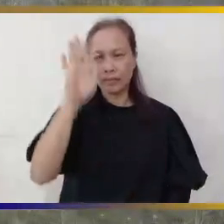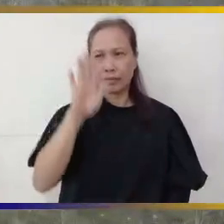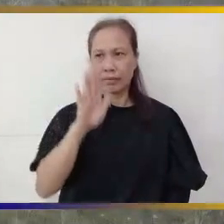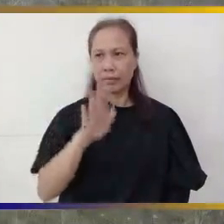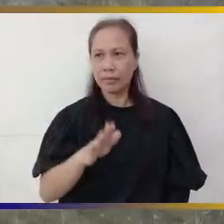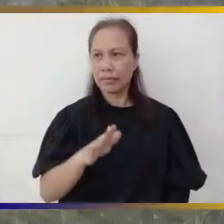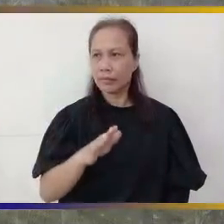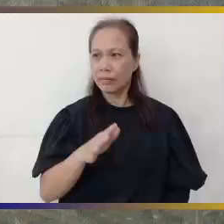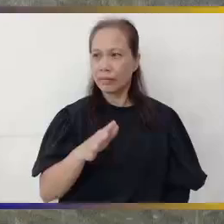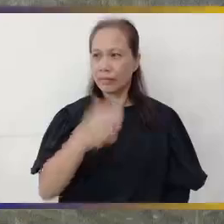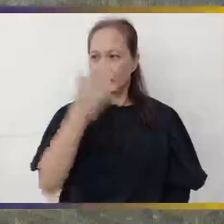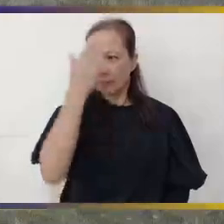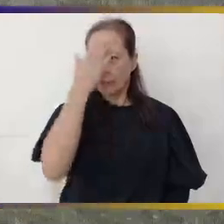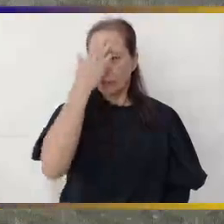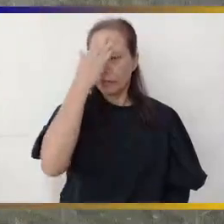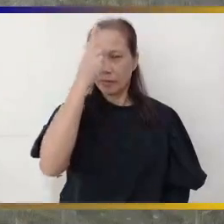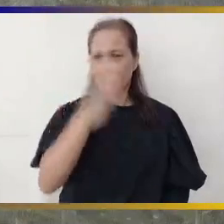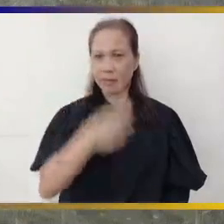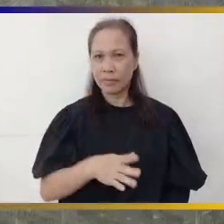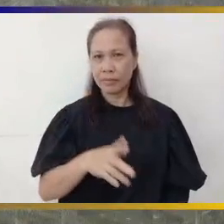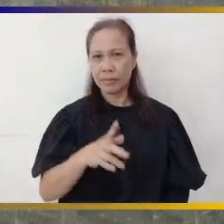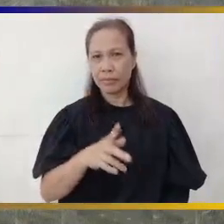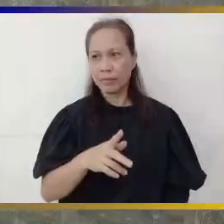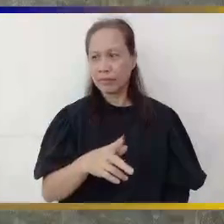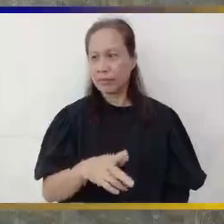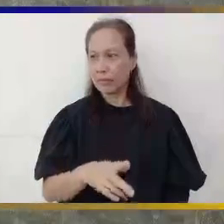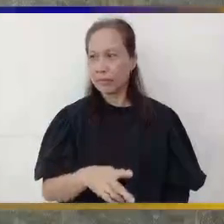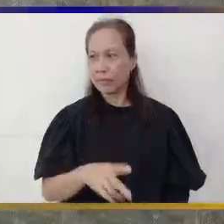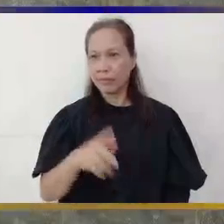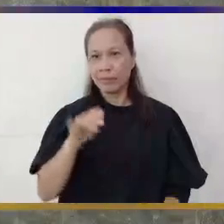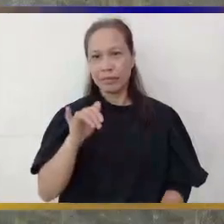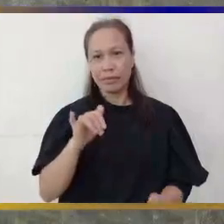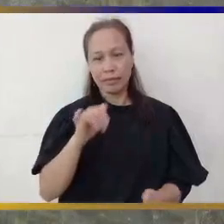parang katulad lamang ng pagkakilala mo sa mga